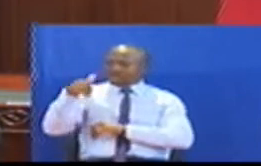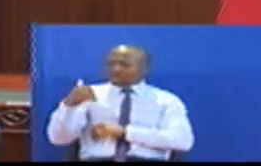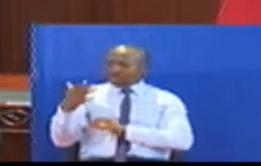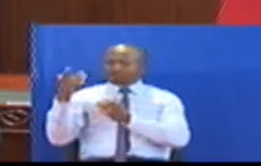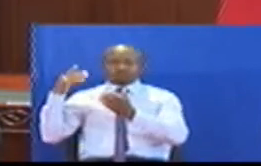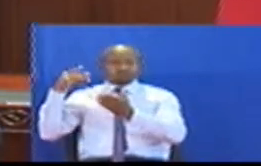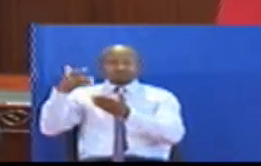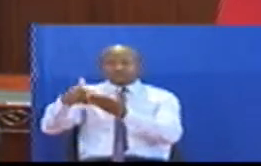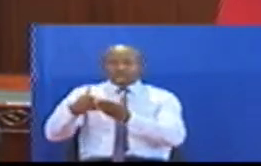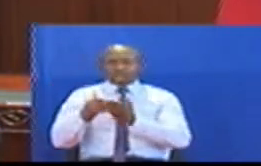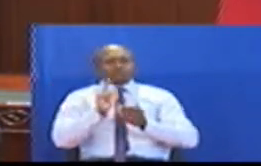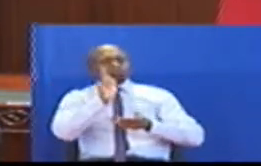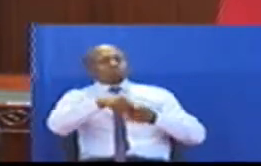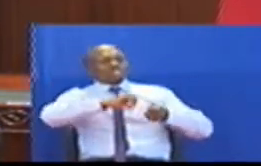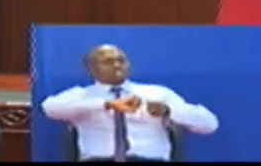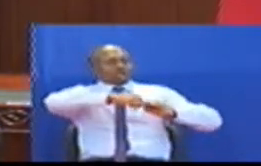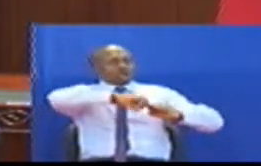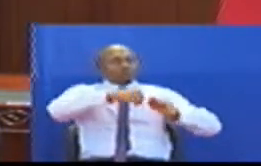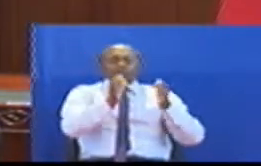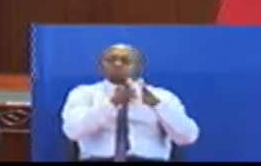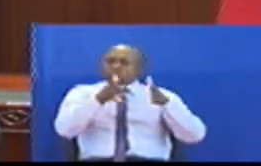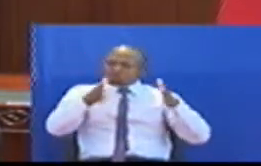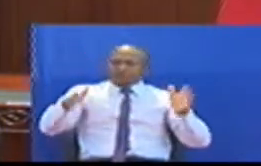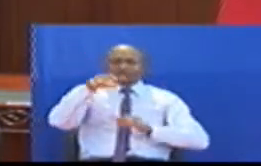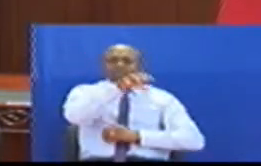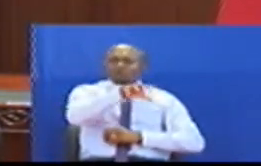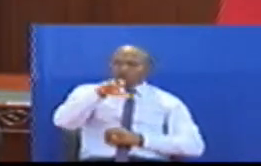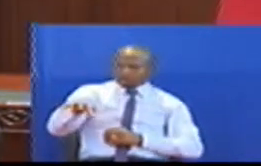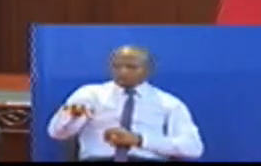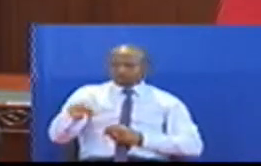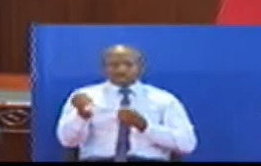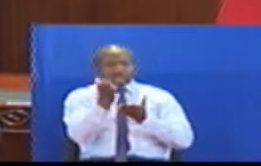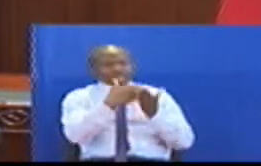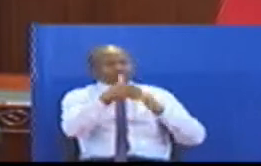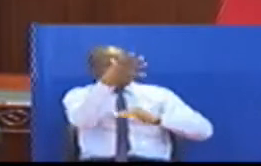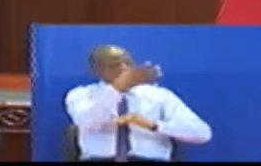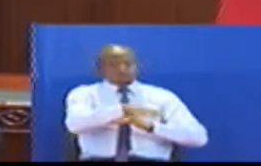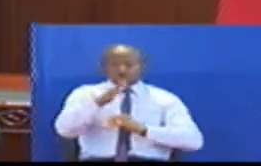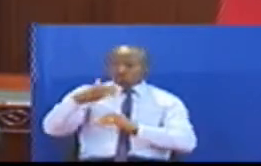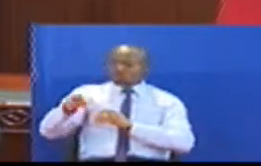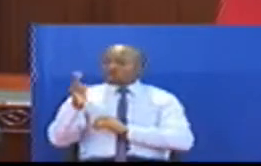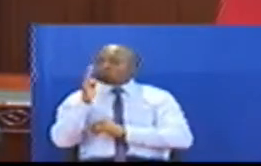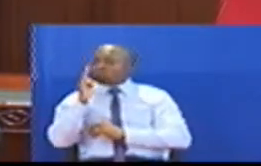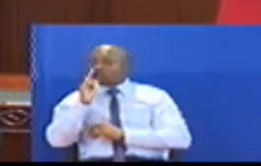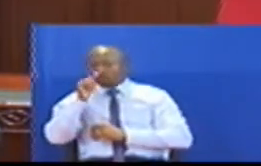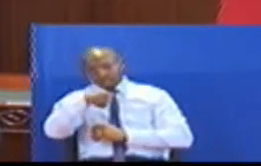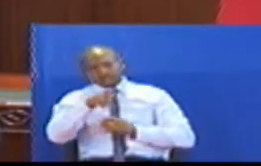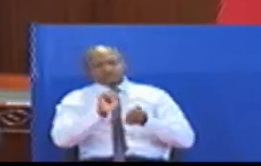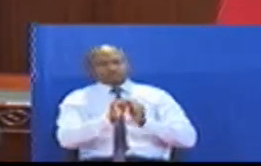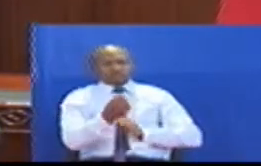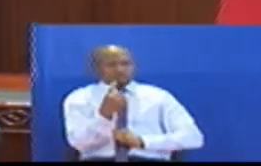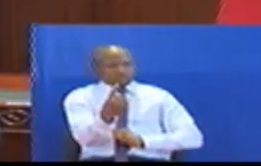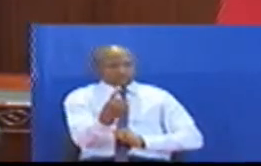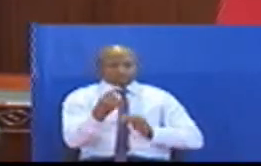iliyopita wamekuwa na changamoto kubwa sana ya soko sehemu ya kuuzia tumbaku. Na mimi ni kengele ya kwanza.